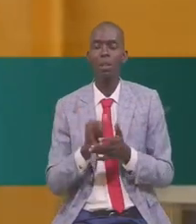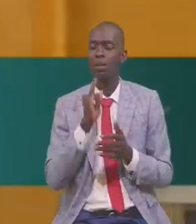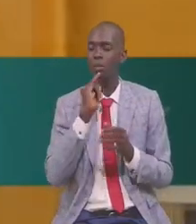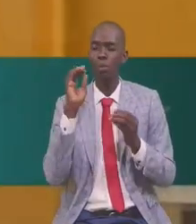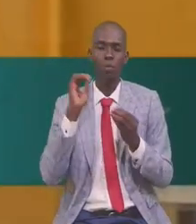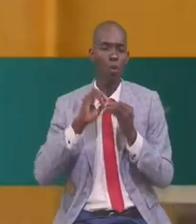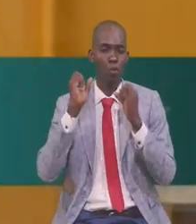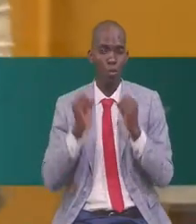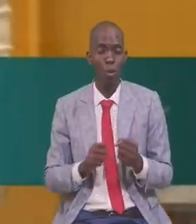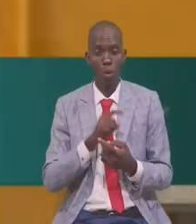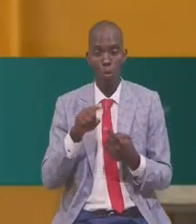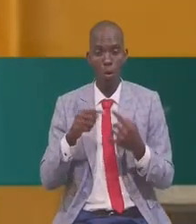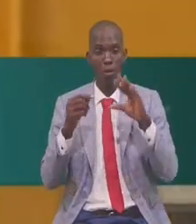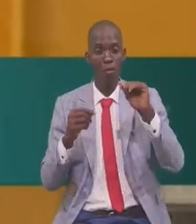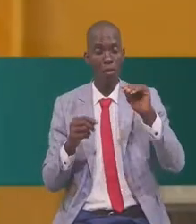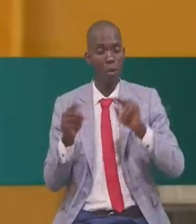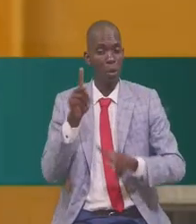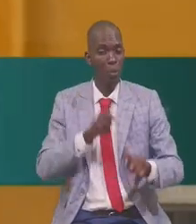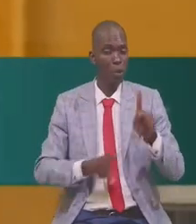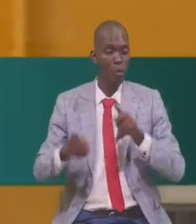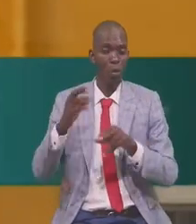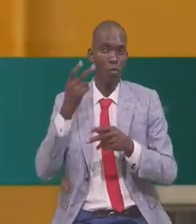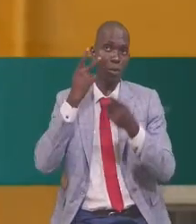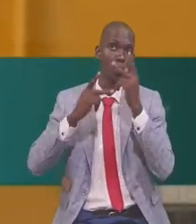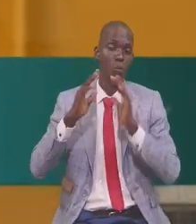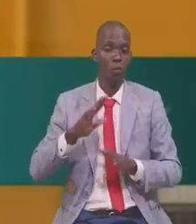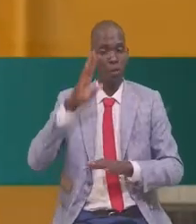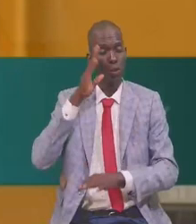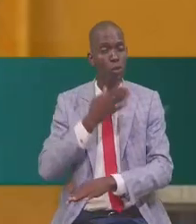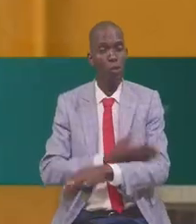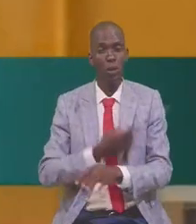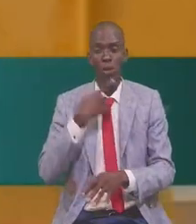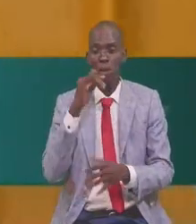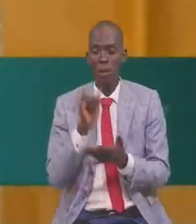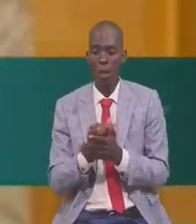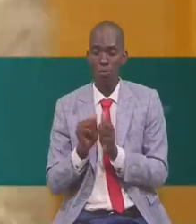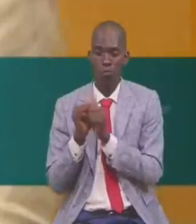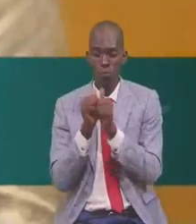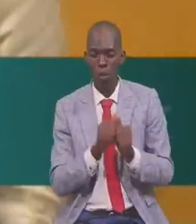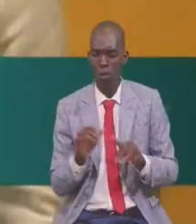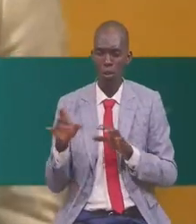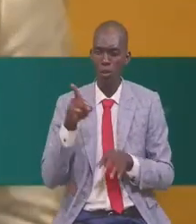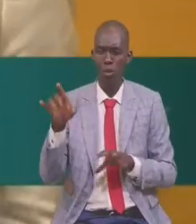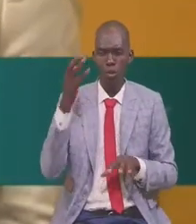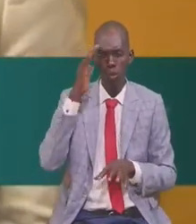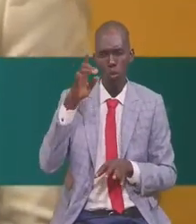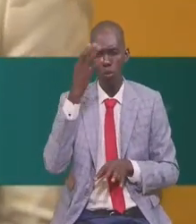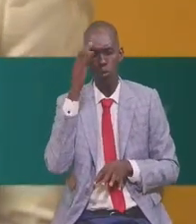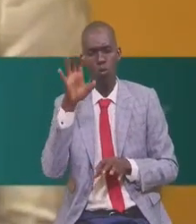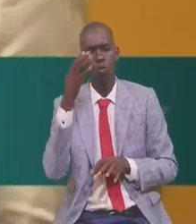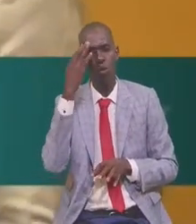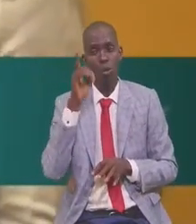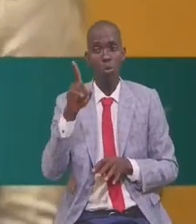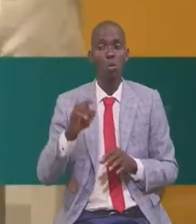Quand 50 fils de prophètes disent les mêmes choses, est-ce que tu sais? Tu agis comme si tu n'as